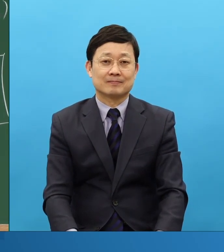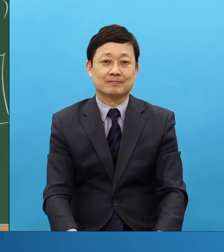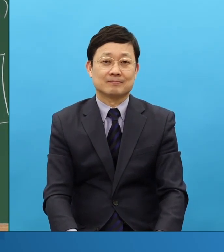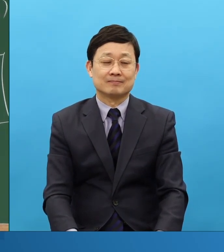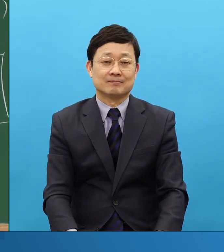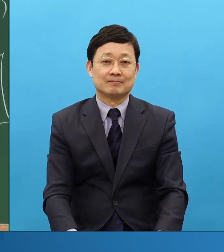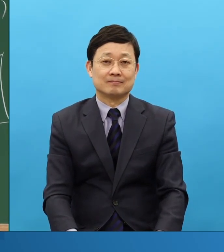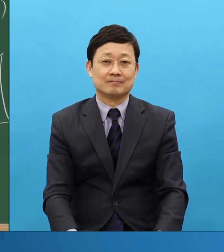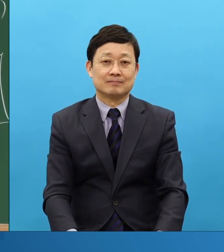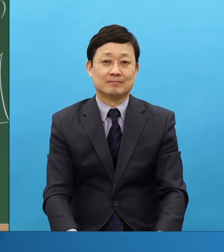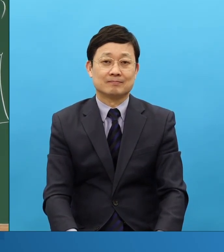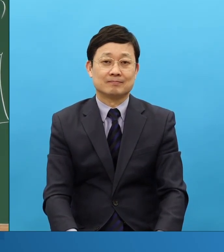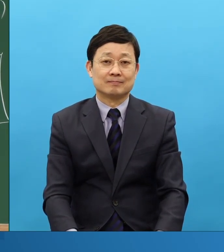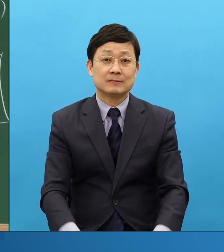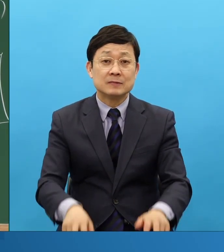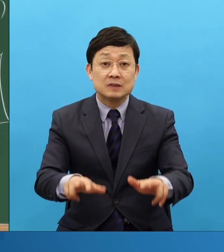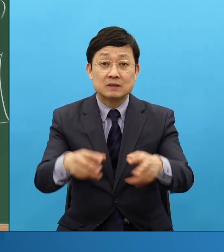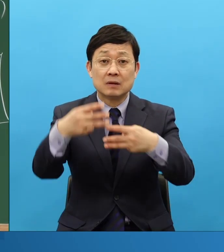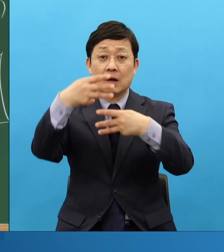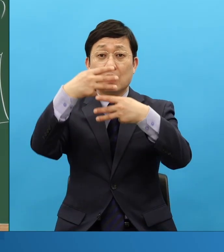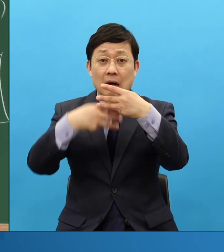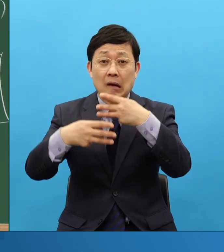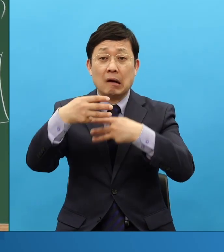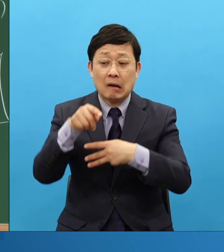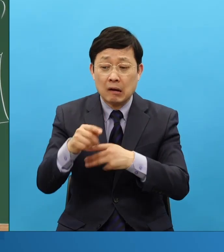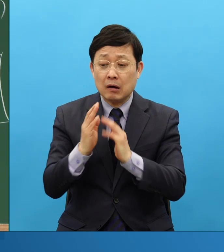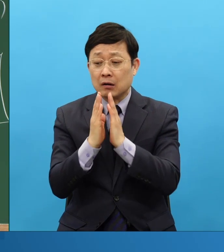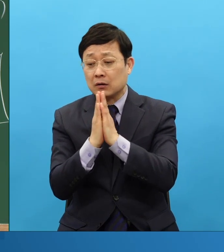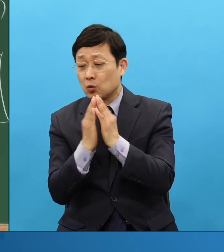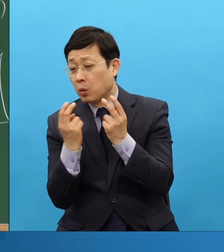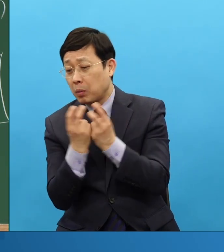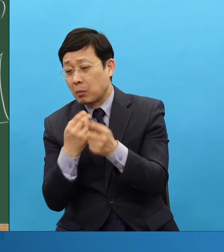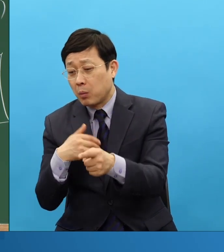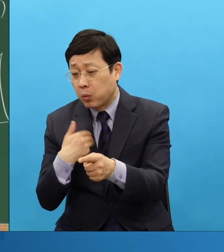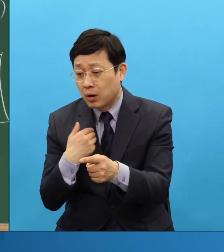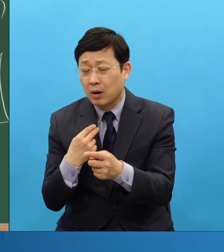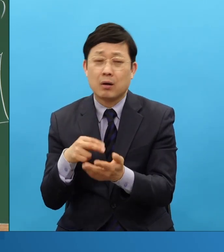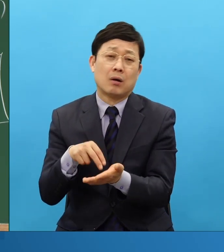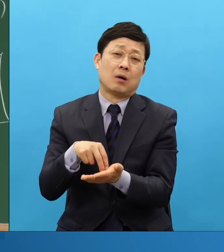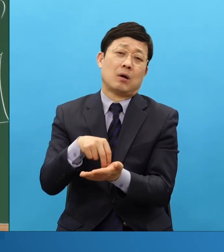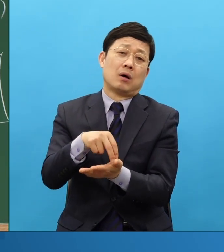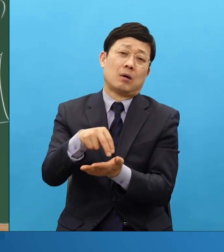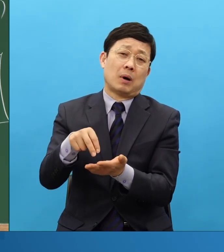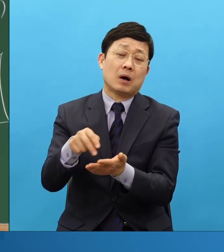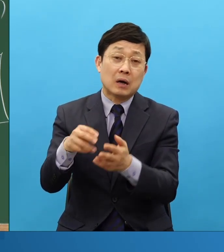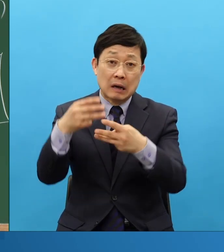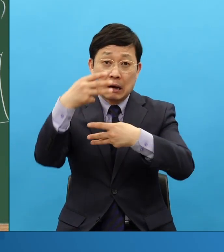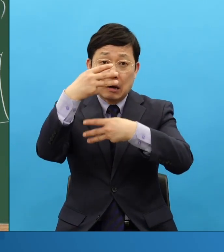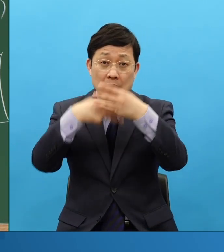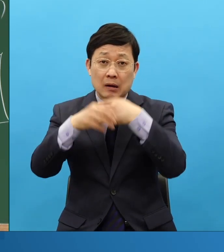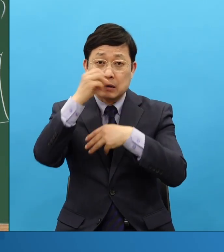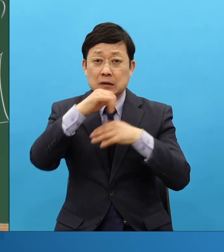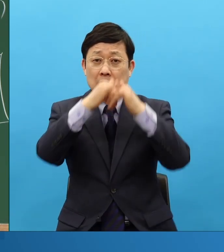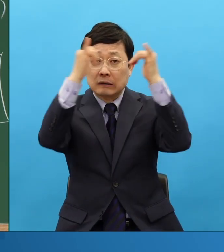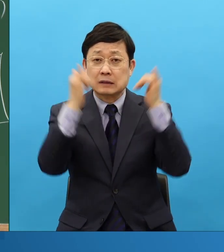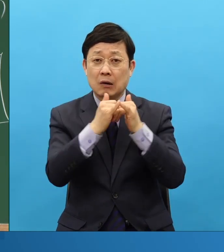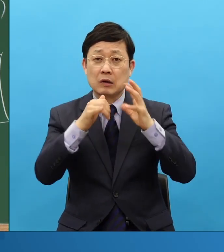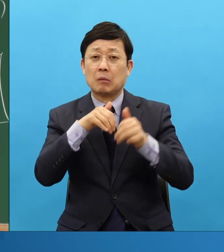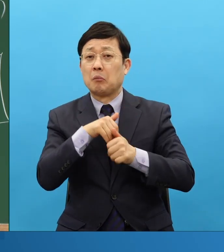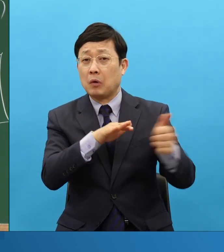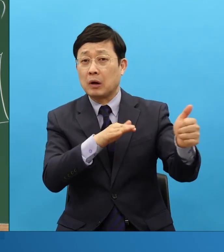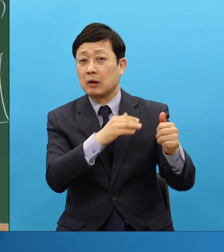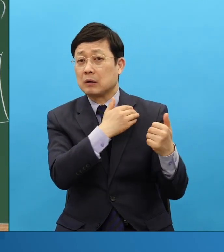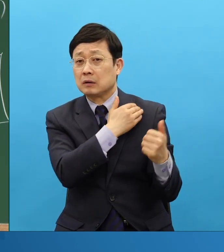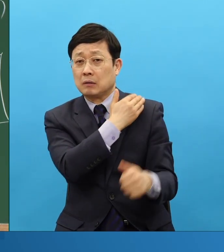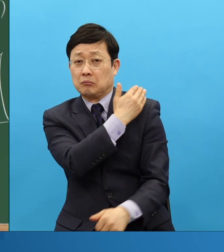렘넌트들은 아직 기도도 할 줄 모릅니다. Why? Because so many of our remnants do not know how to pray. 그대로 밖으로 내보낼 겁니까? And are you going to simply just let them go outside?